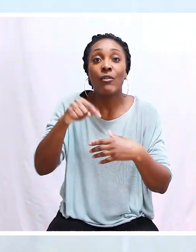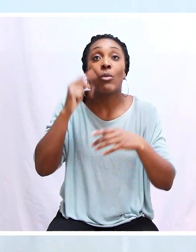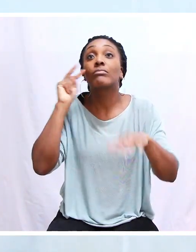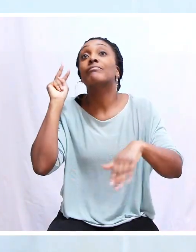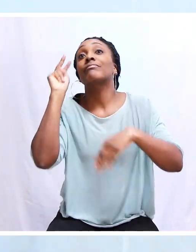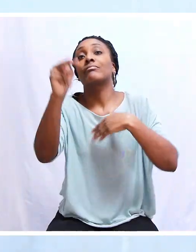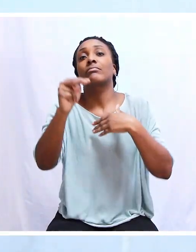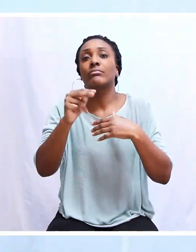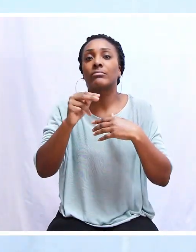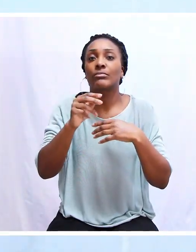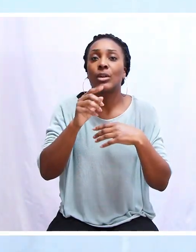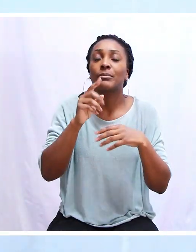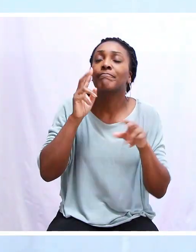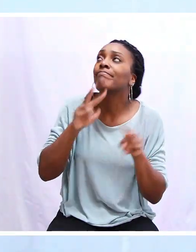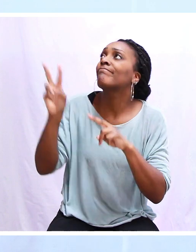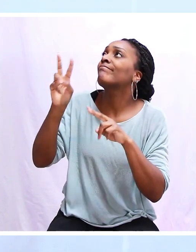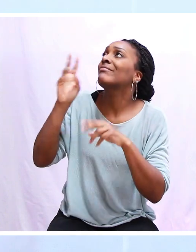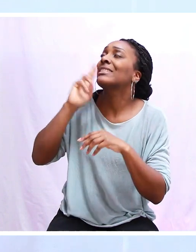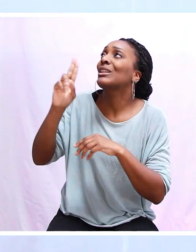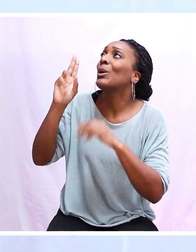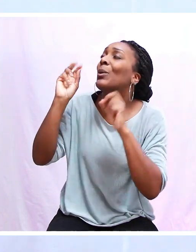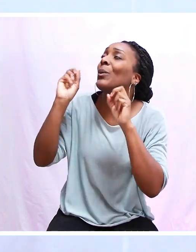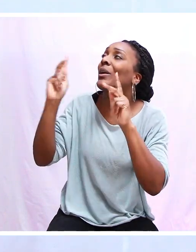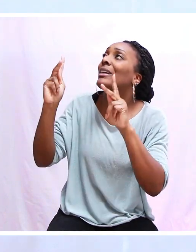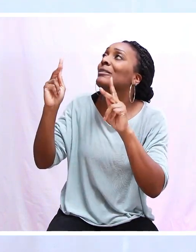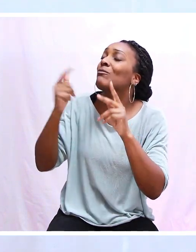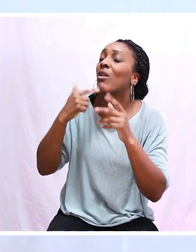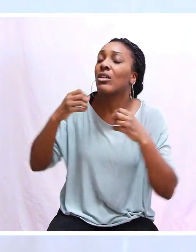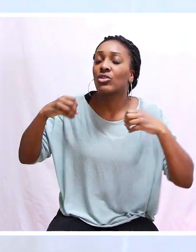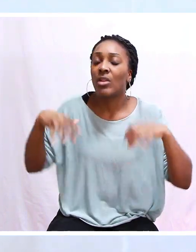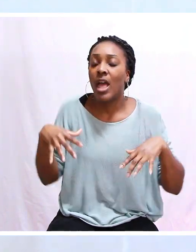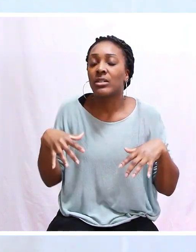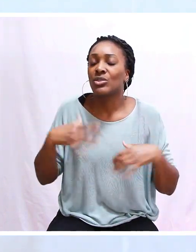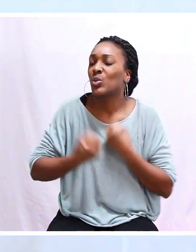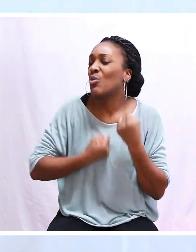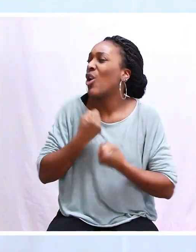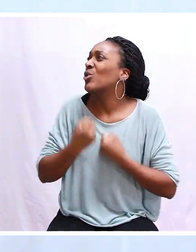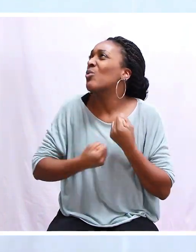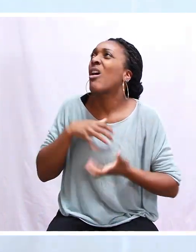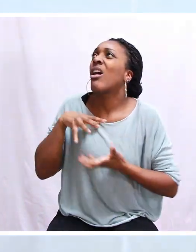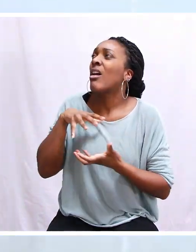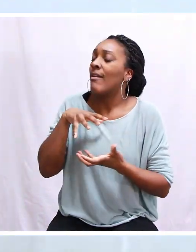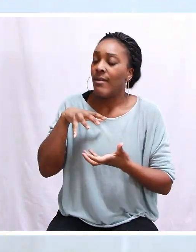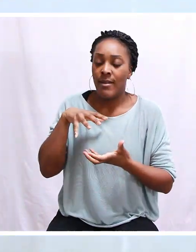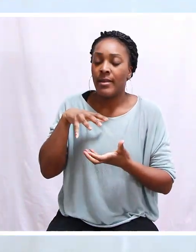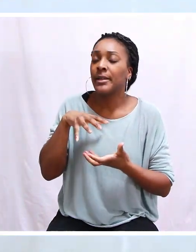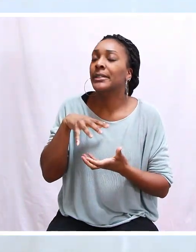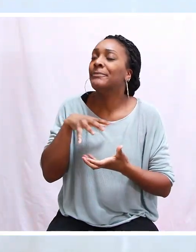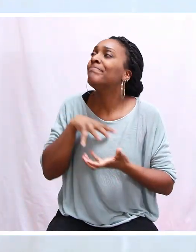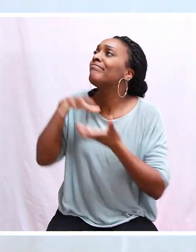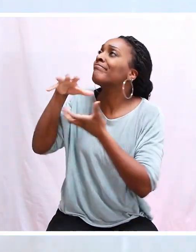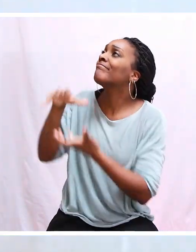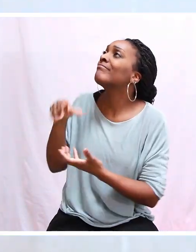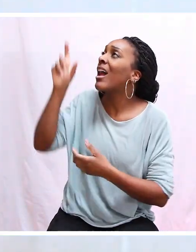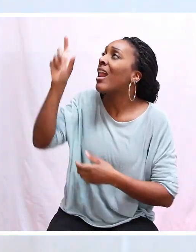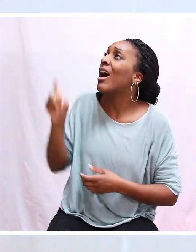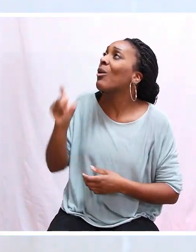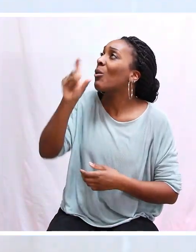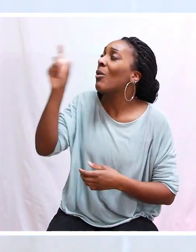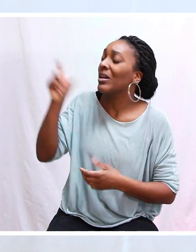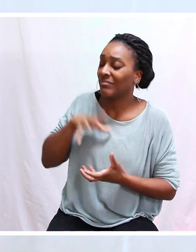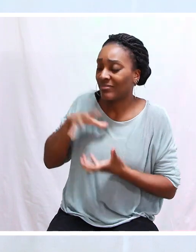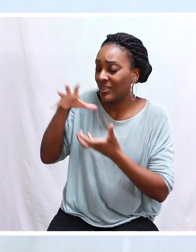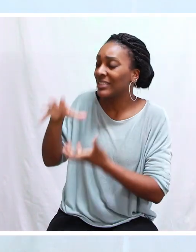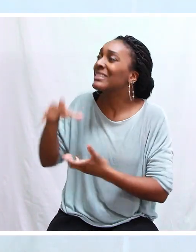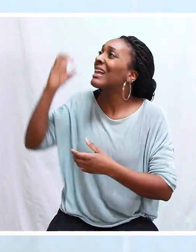avant en disant, Seigneur, ok, j'accepte aujourd'hui de relâcher cette douleur qui est là, de la déposer au pied de la croix, Seigneur, et que